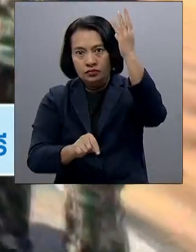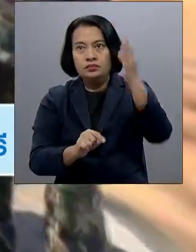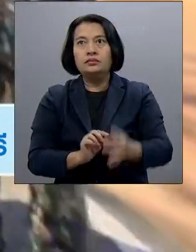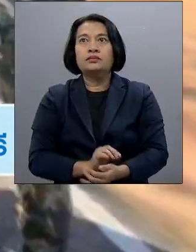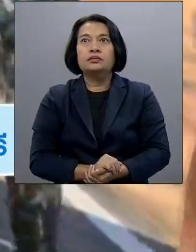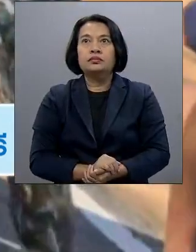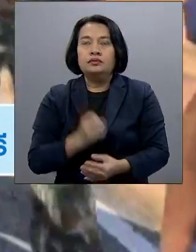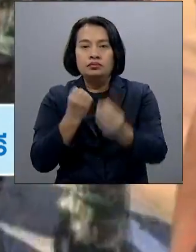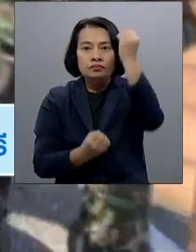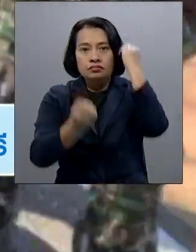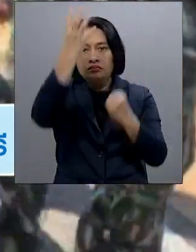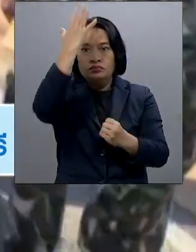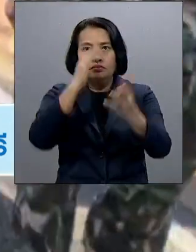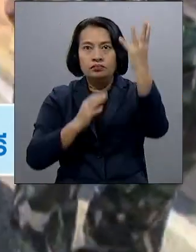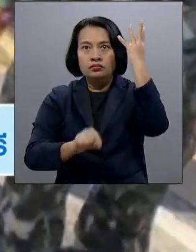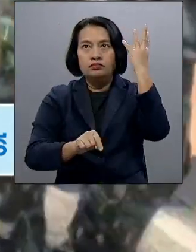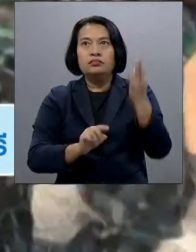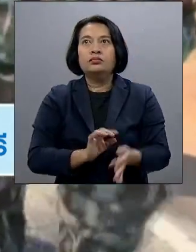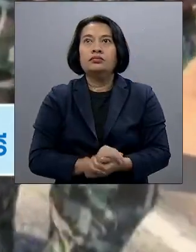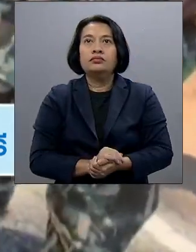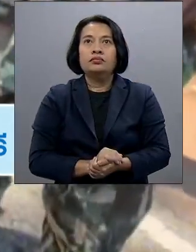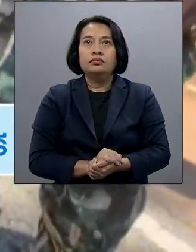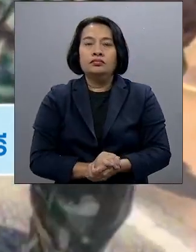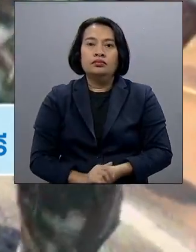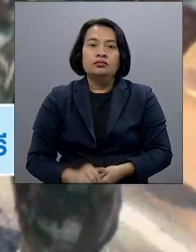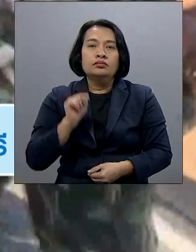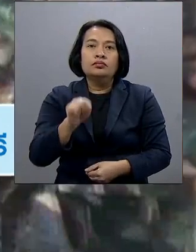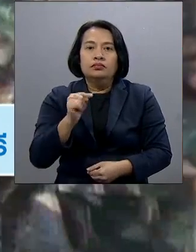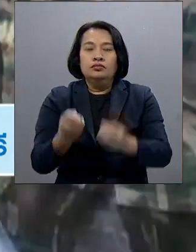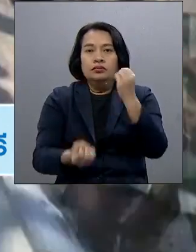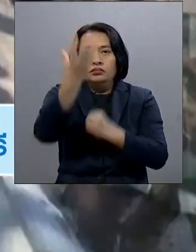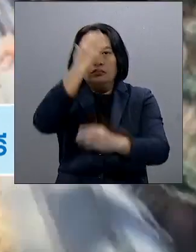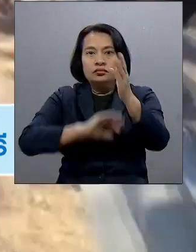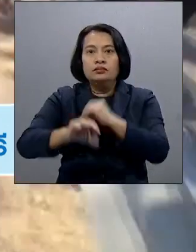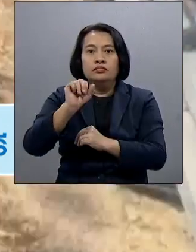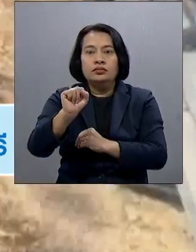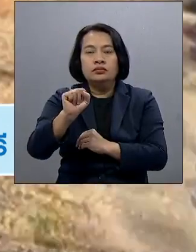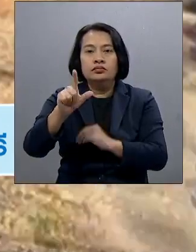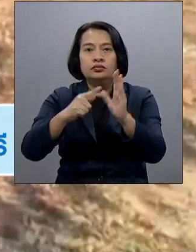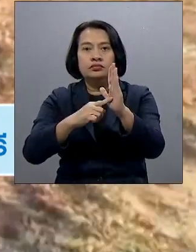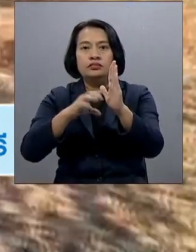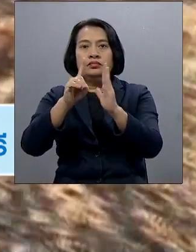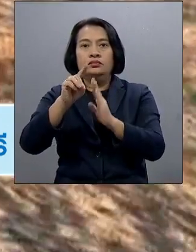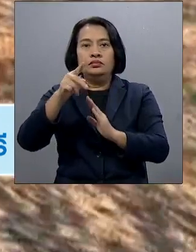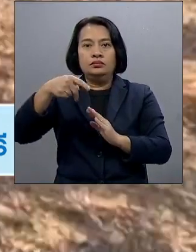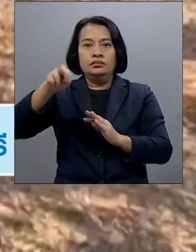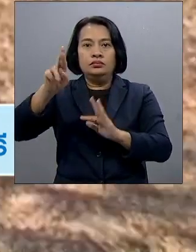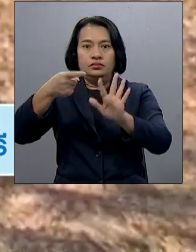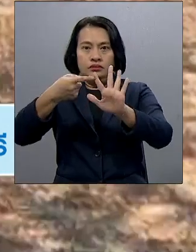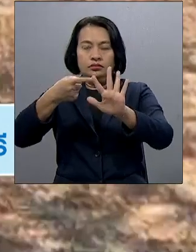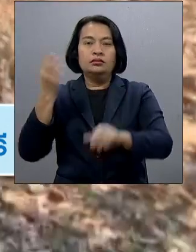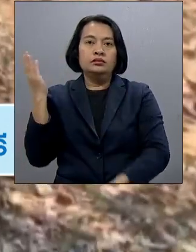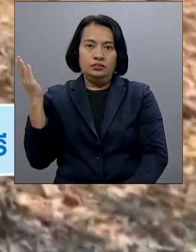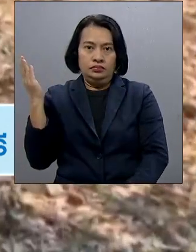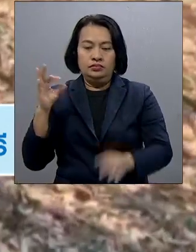ทยานแห่งชาติเฉลิมรัตนโกสินทร์รวมทั้งเขตรักษาพันธุ์สัตว์ป่าสลักพระนะคะเขาเตรียมพื้นที่เหล่านี้ค่ะเป็นเขต